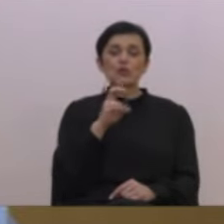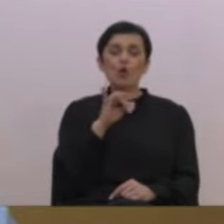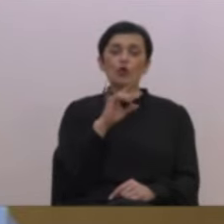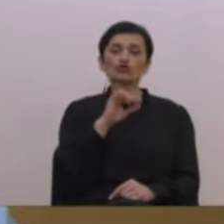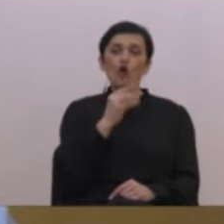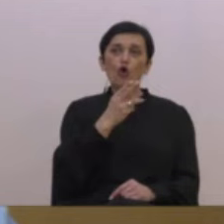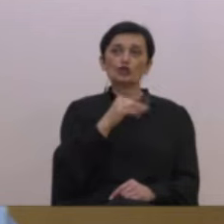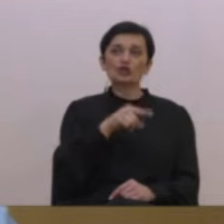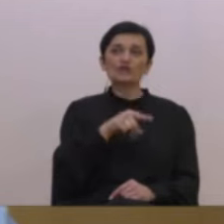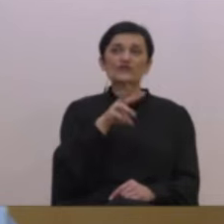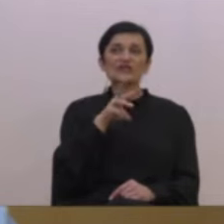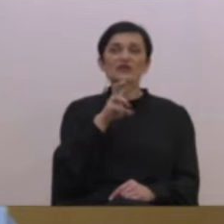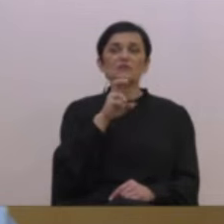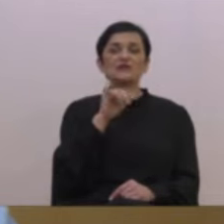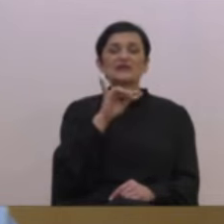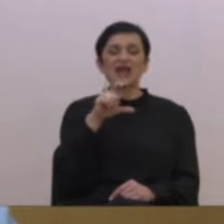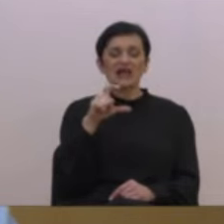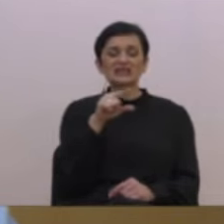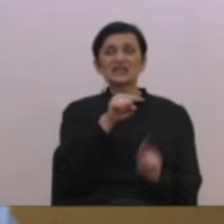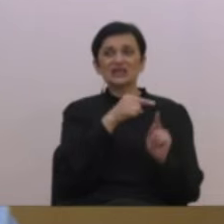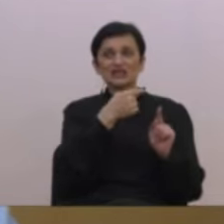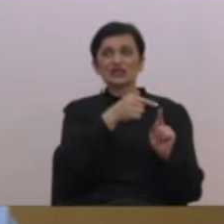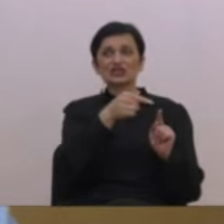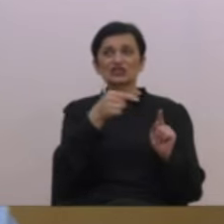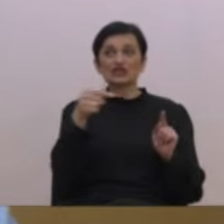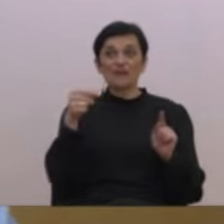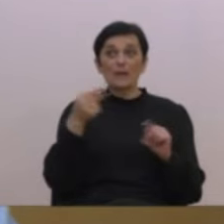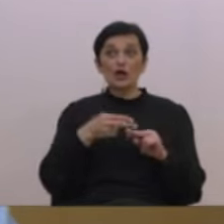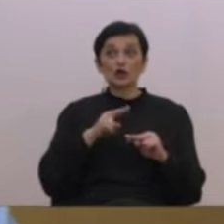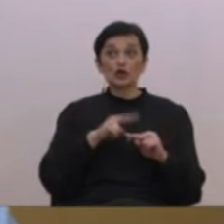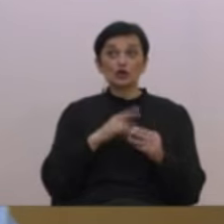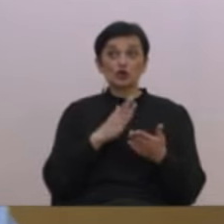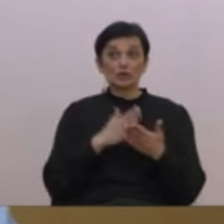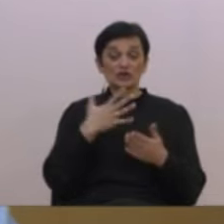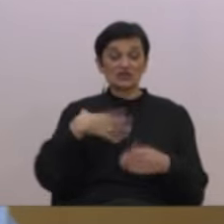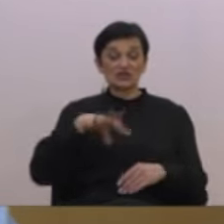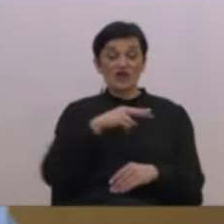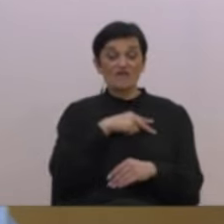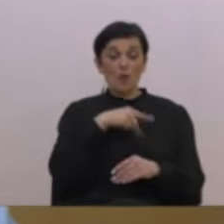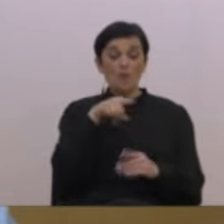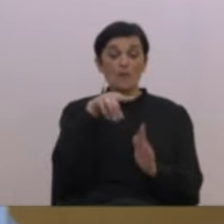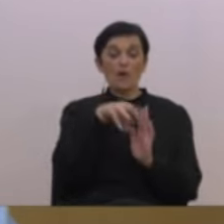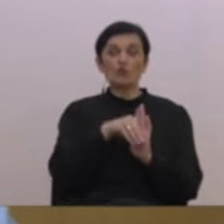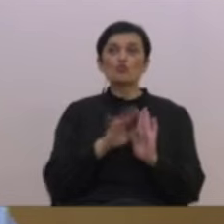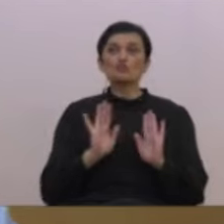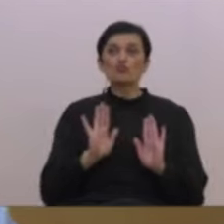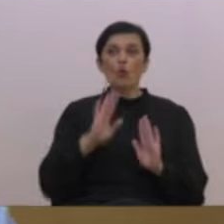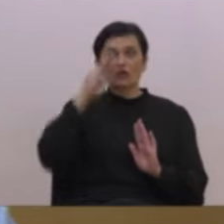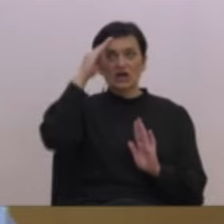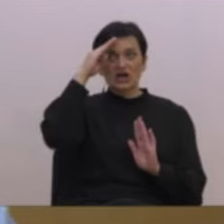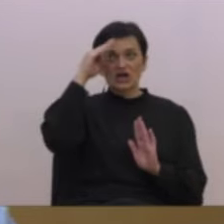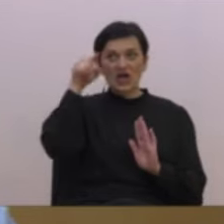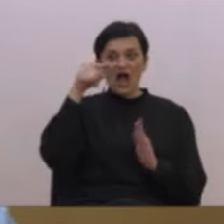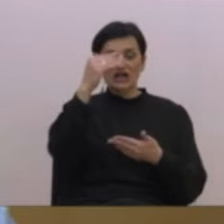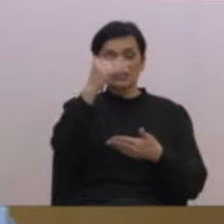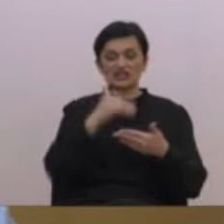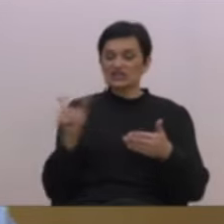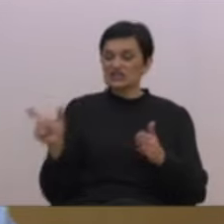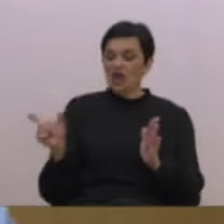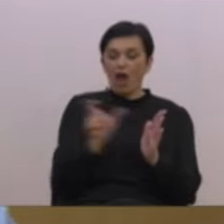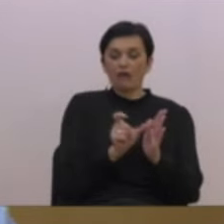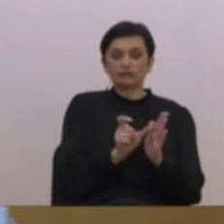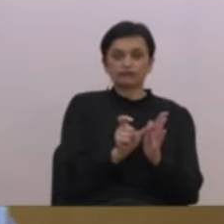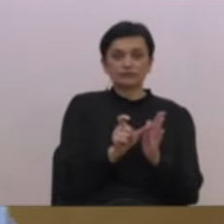Boçorishvili, Maia Bitadze da sxvebi, imito arian Sakartvelos Parlamentshi, rom kholot katseba chasves siashi da